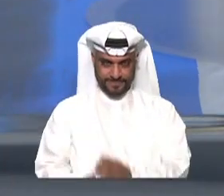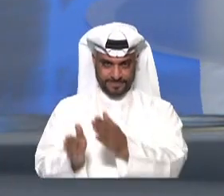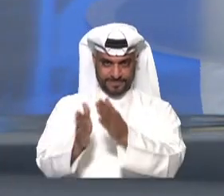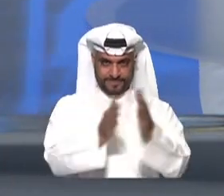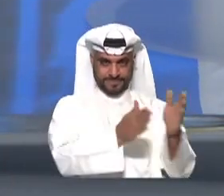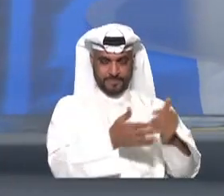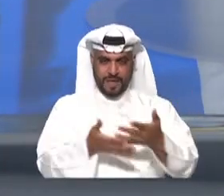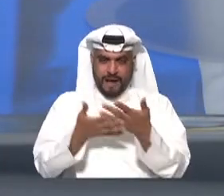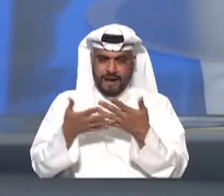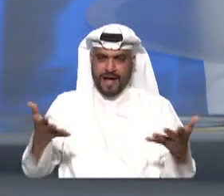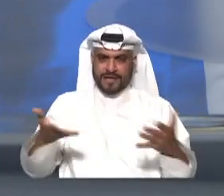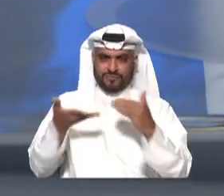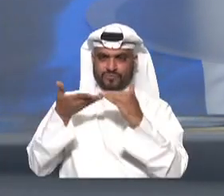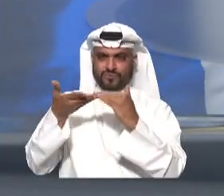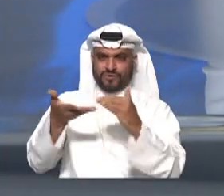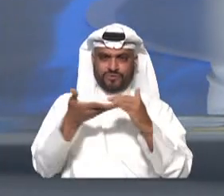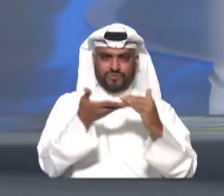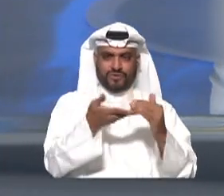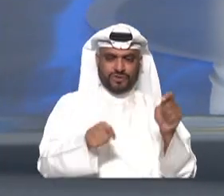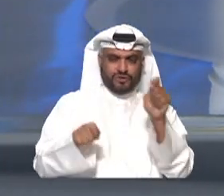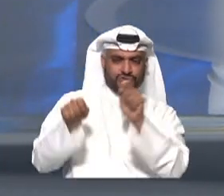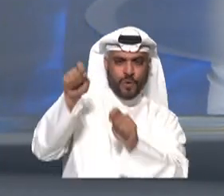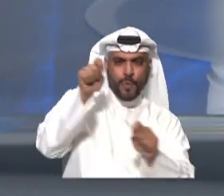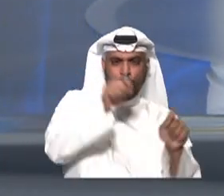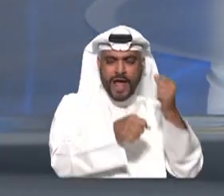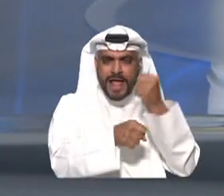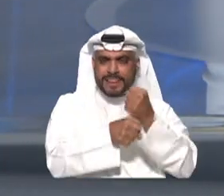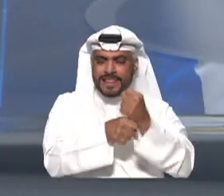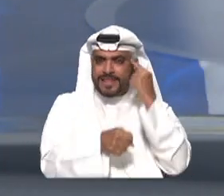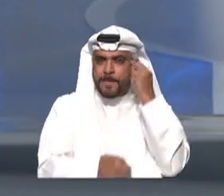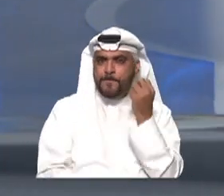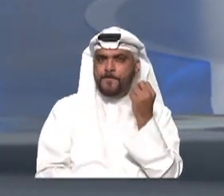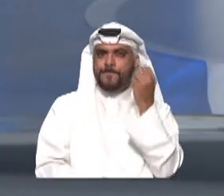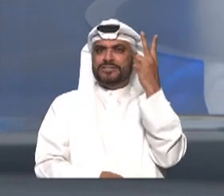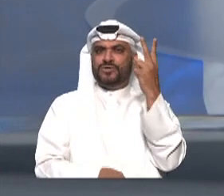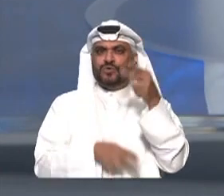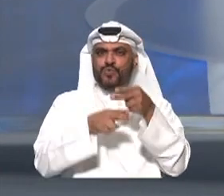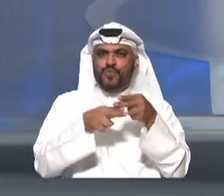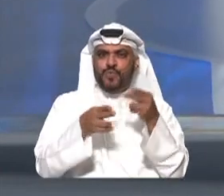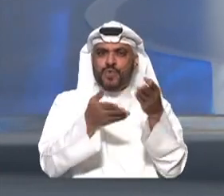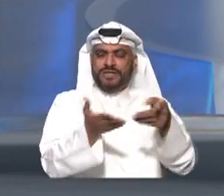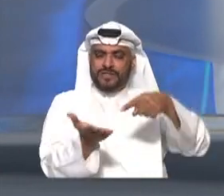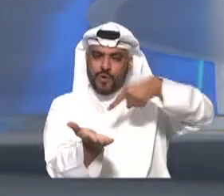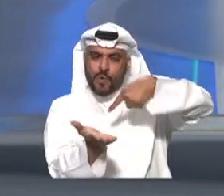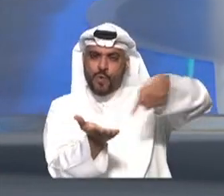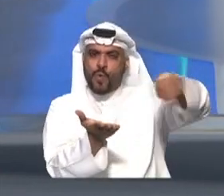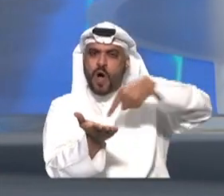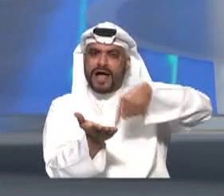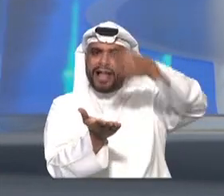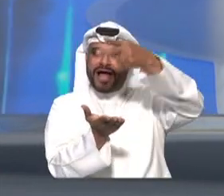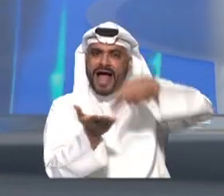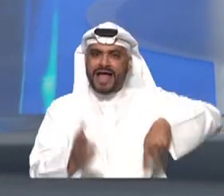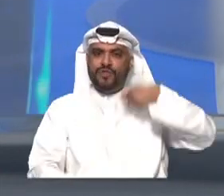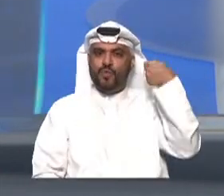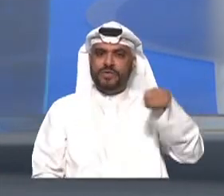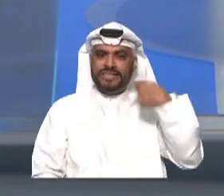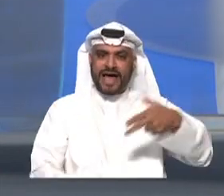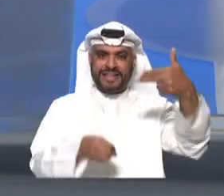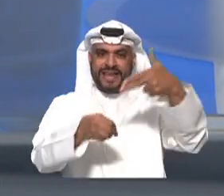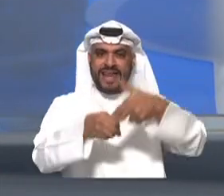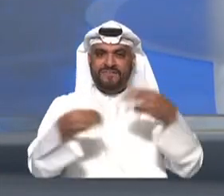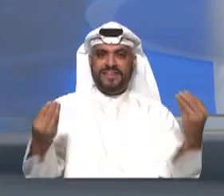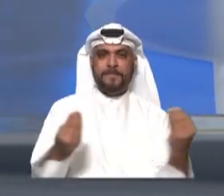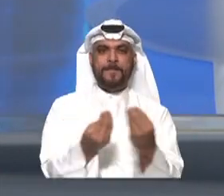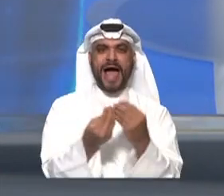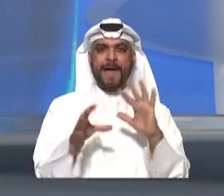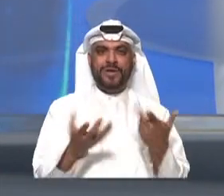تسهيلا لتنفيذ المشروعات المدرجة في الخطة التنموية للدولة، وقعت وزارة النفط بروتوكول تعاون مع المجلس البلدي بشأن